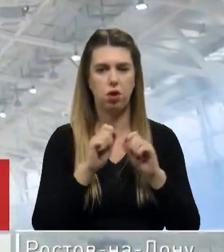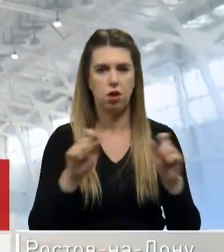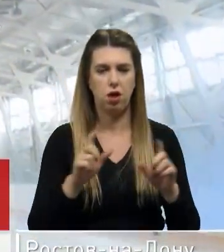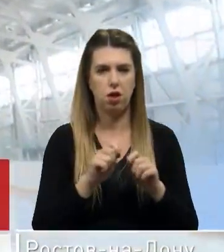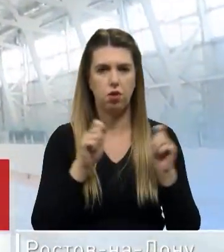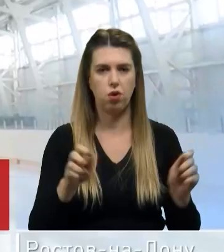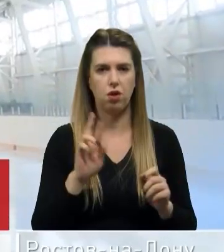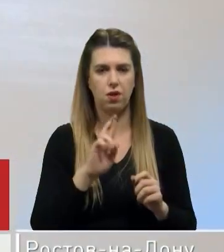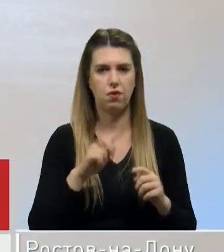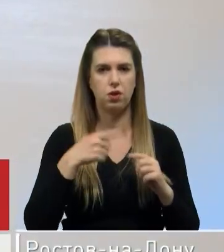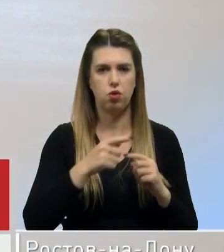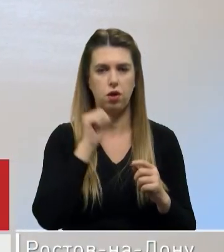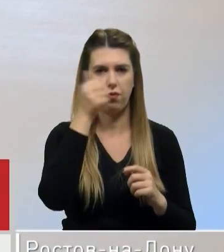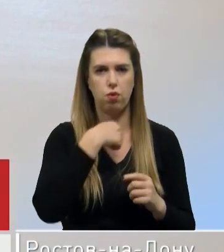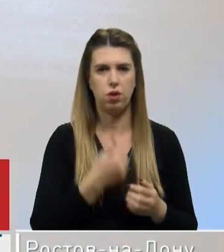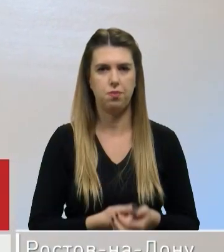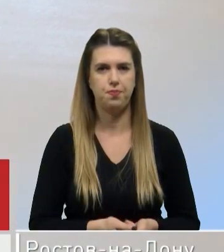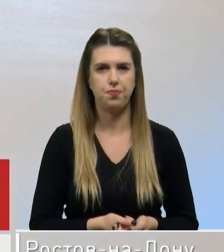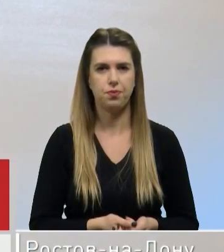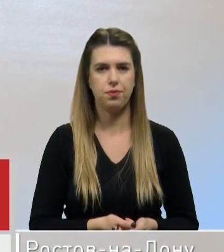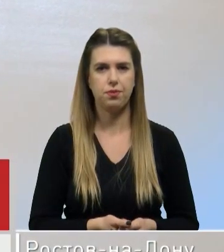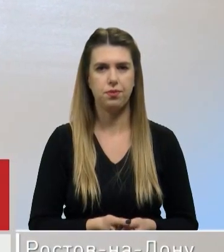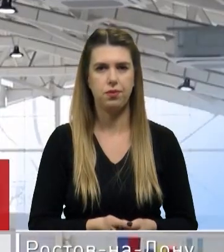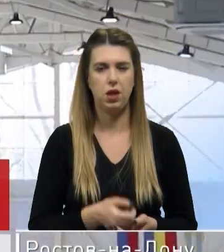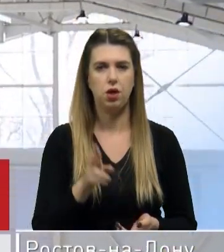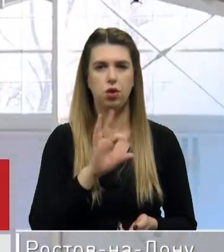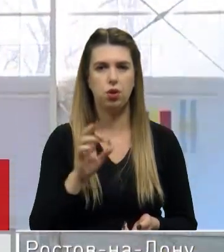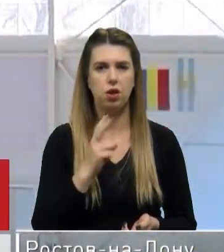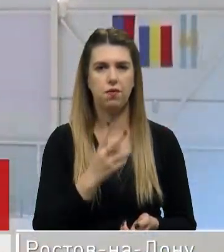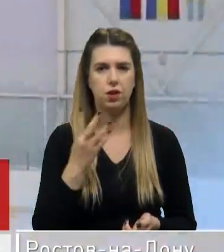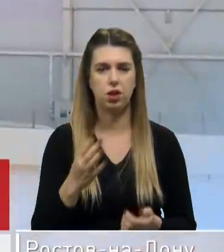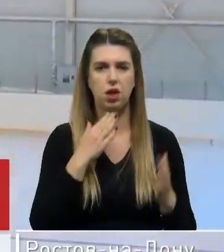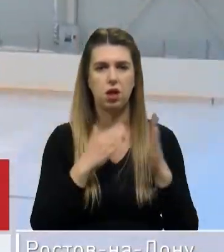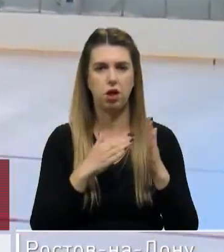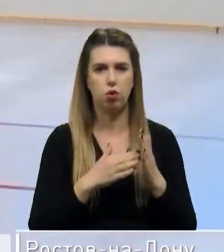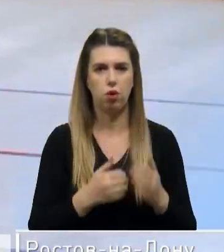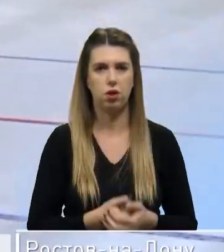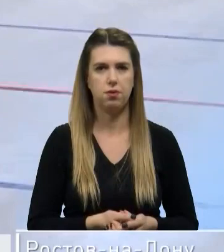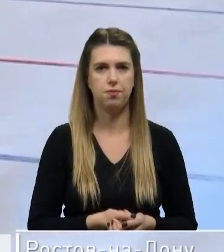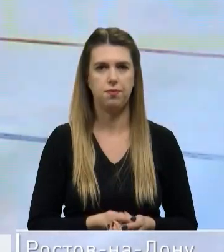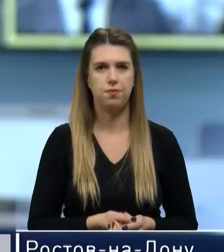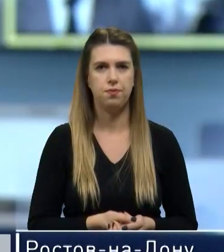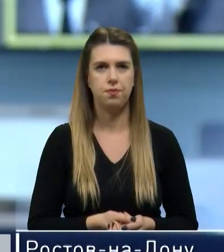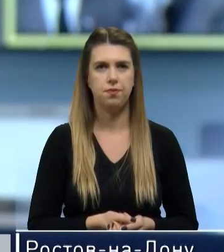уже в январе следующего года. Александра Дурановская, Дмитрий Дерещук, Дон-24, Таганрог.